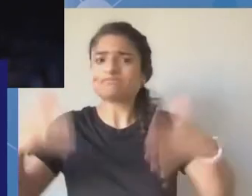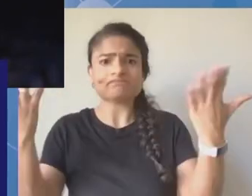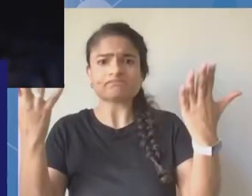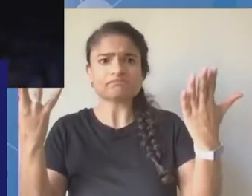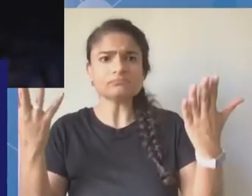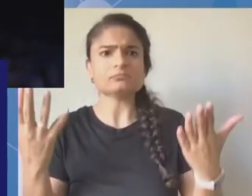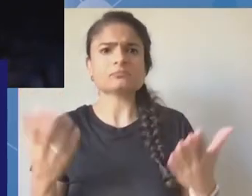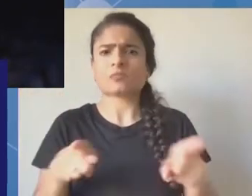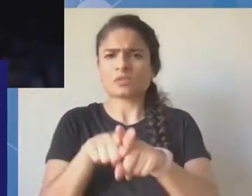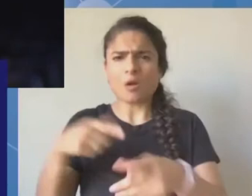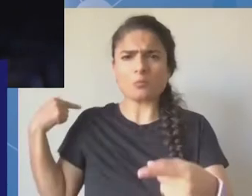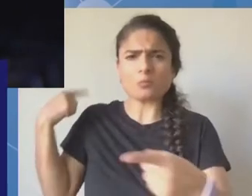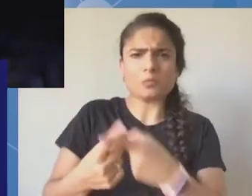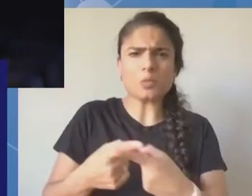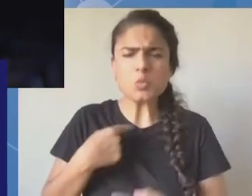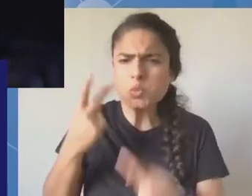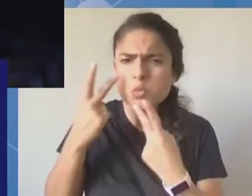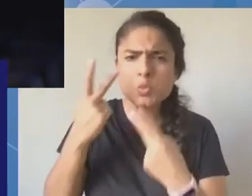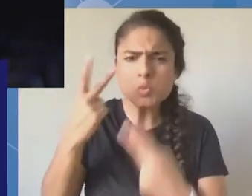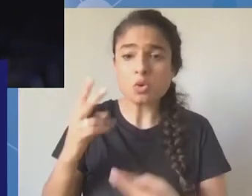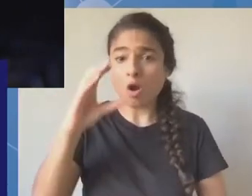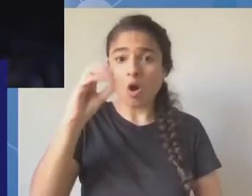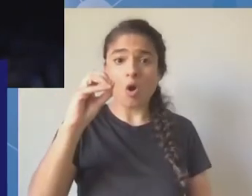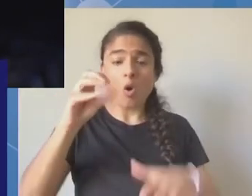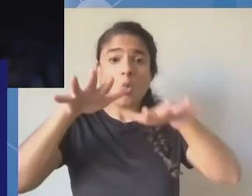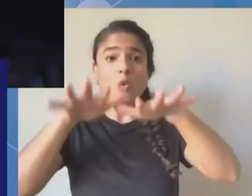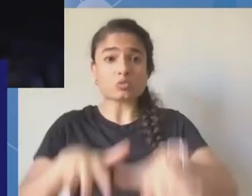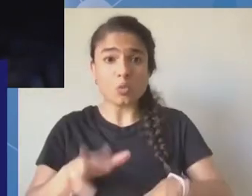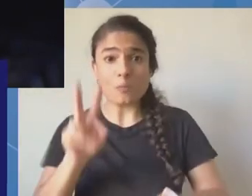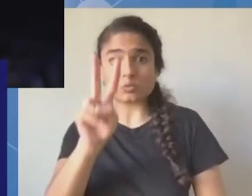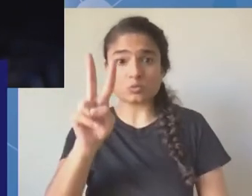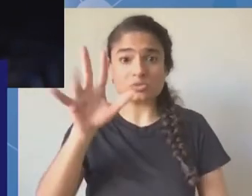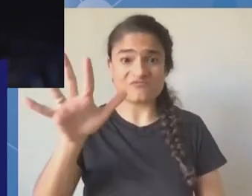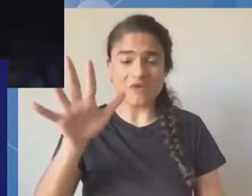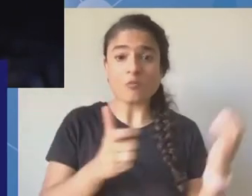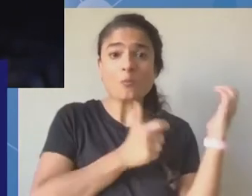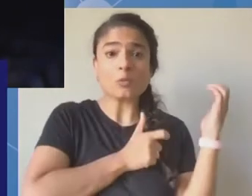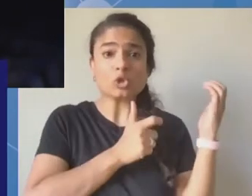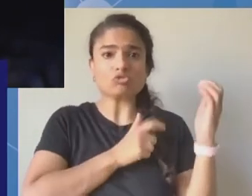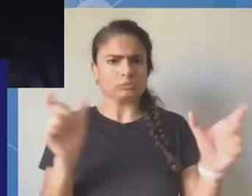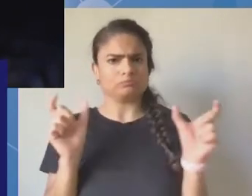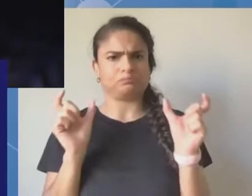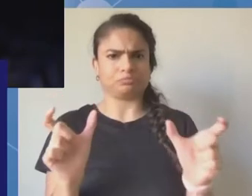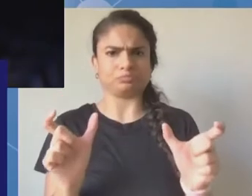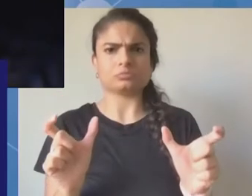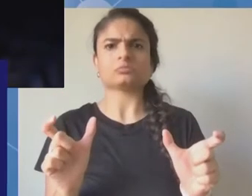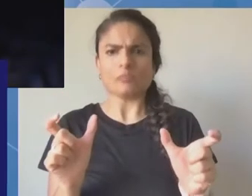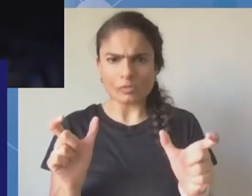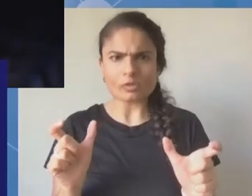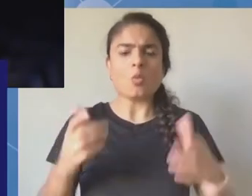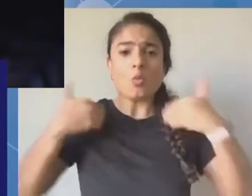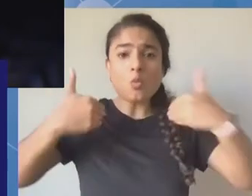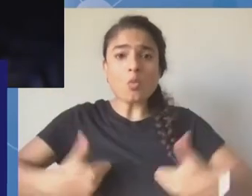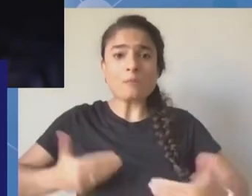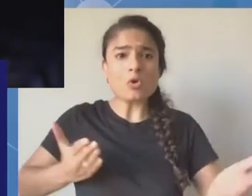那么我在这里的吧也是向大家注意一些有关的一些资料的吧，要加